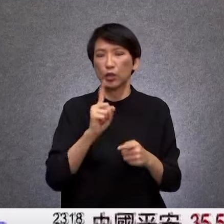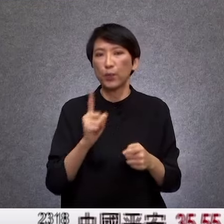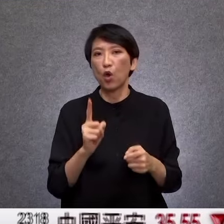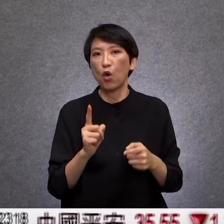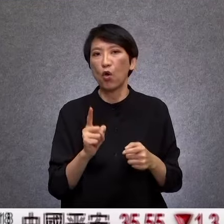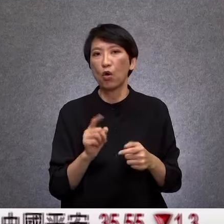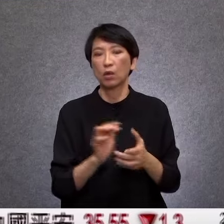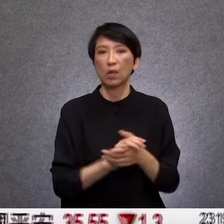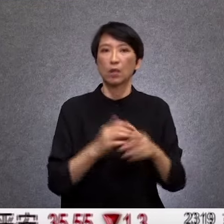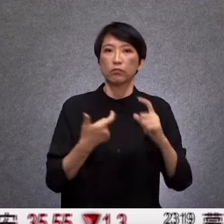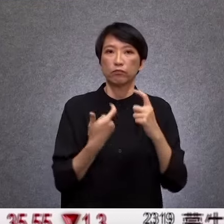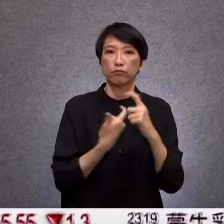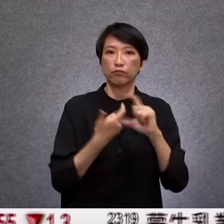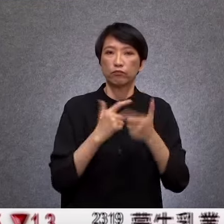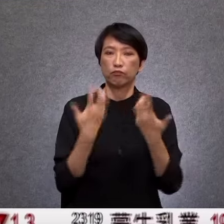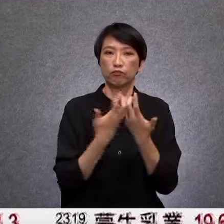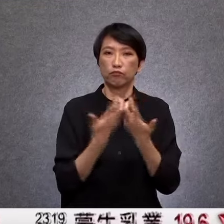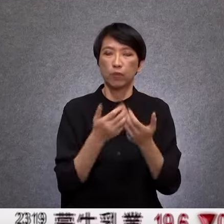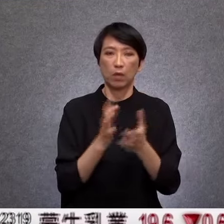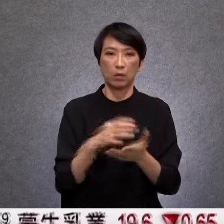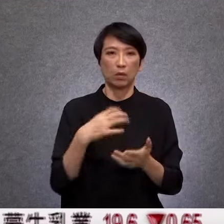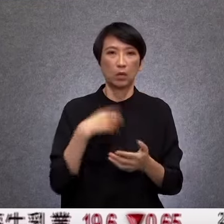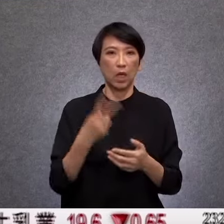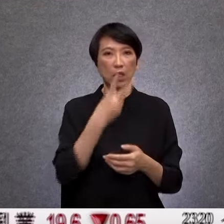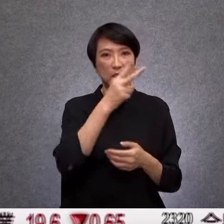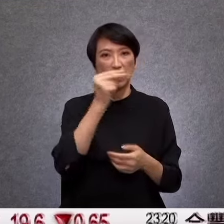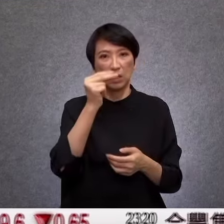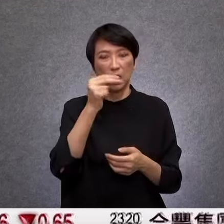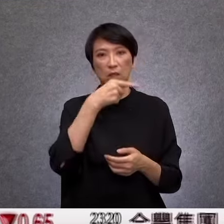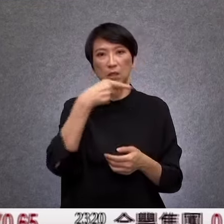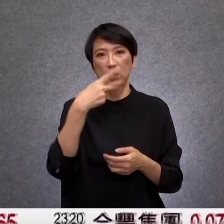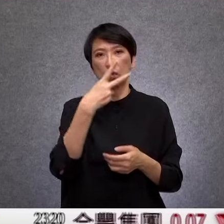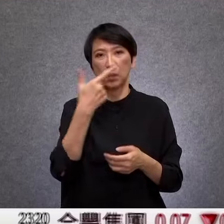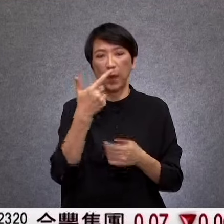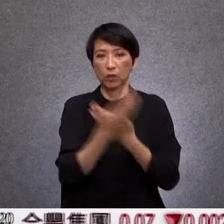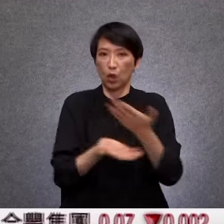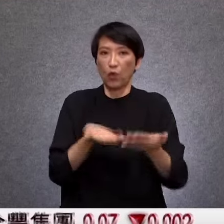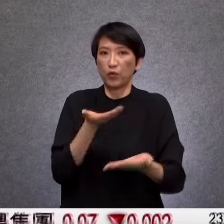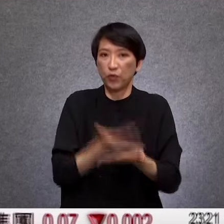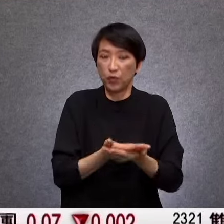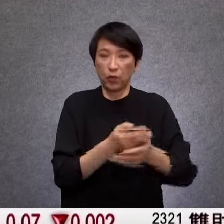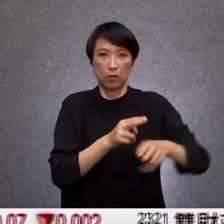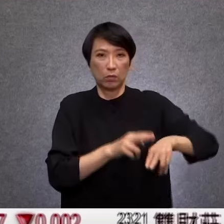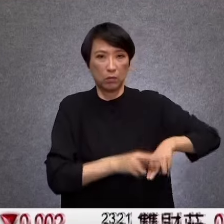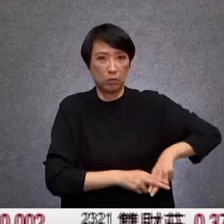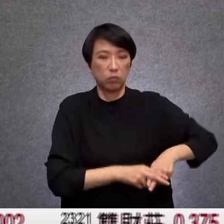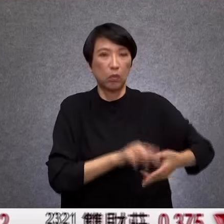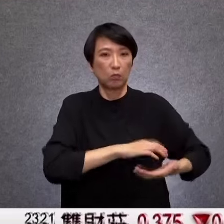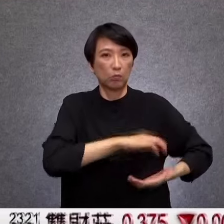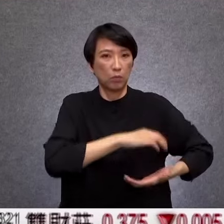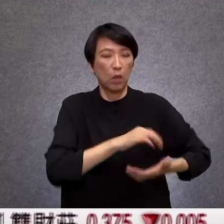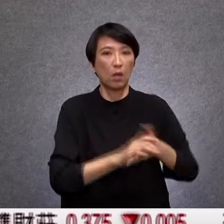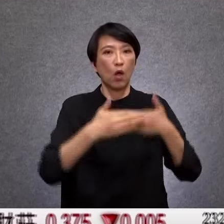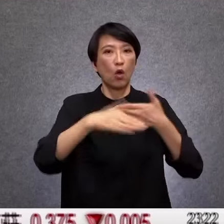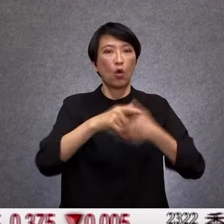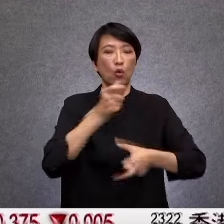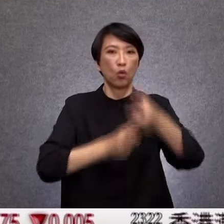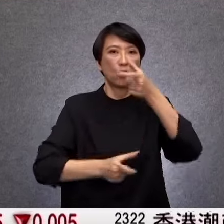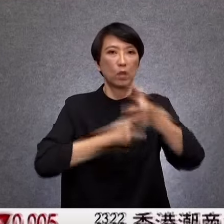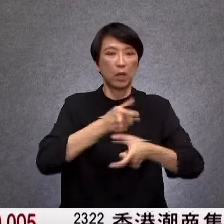字嘅計算上，其實係點計咧？即係其實係點樣可以覺得去到2027、2028年個盈餘就可以上到翻去？即係